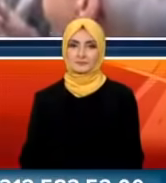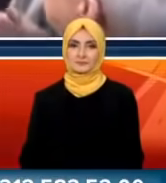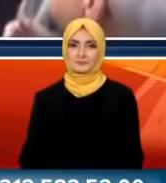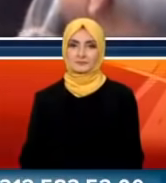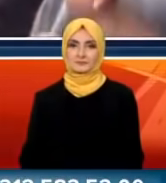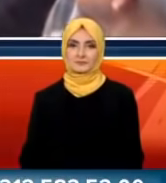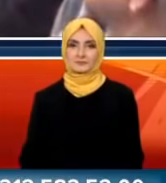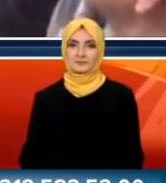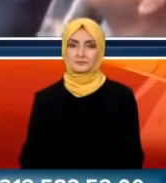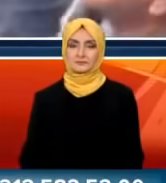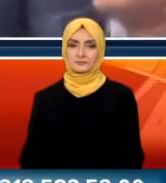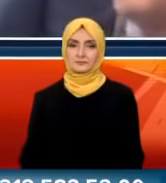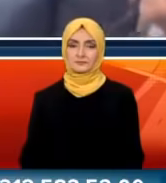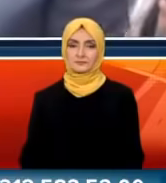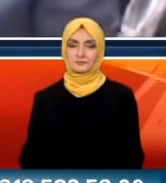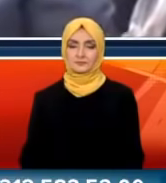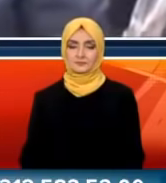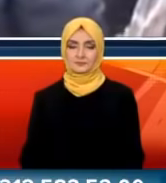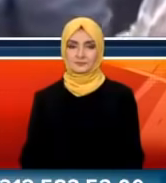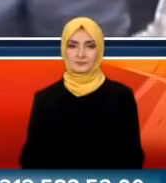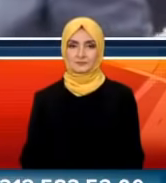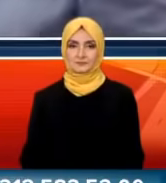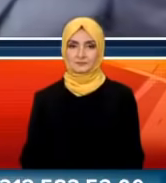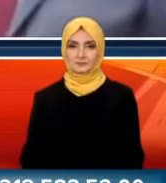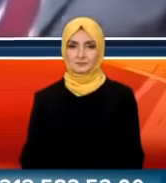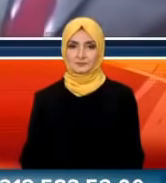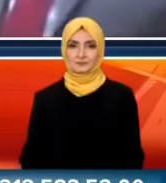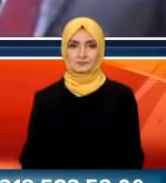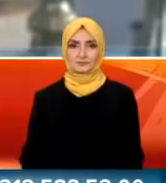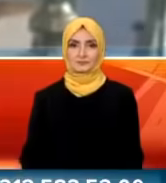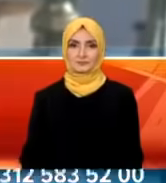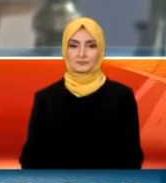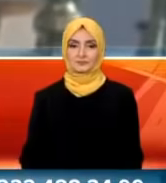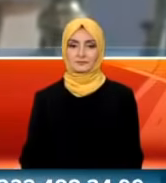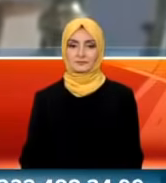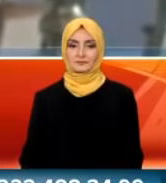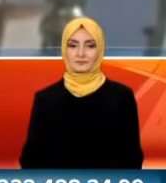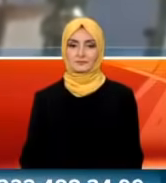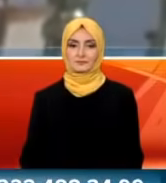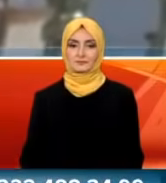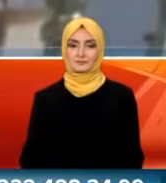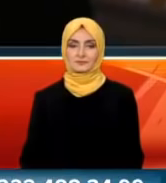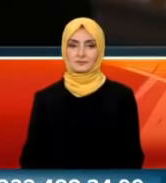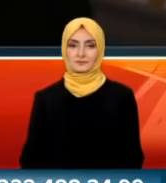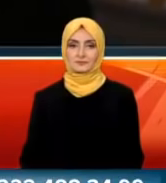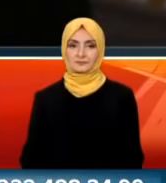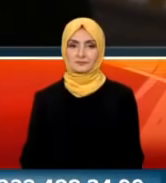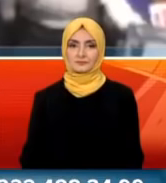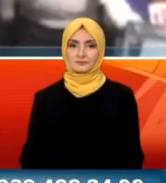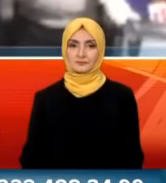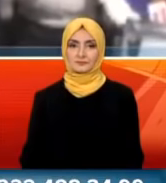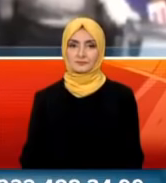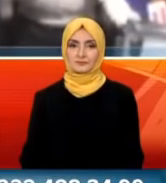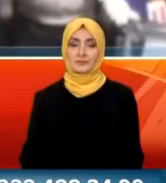kendisinin belediye başkanı olduğunu, acil işinin olduğunu, niye yol vermediğini söyledi. Ben net bir adamım, şeffaf bir adamım. Tekme attı